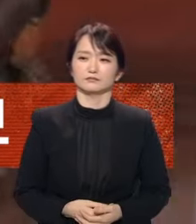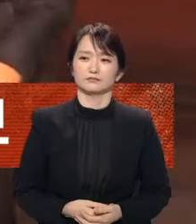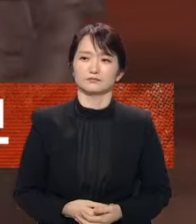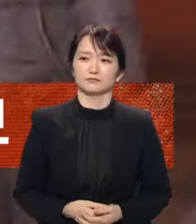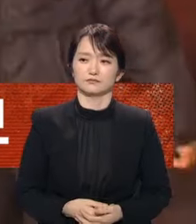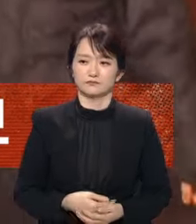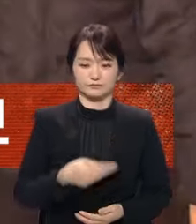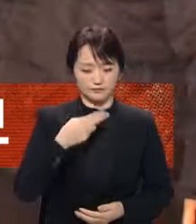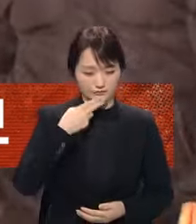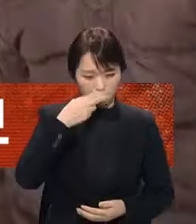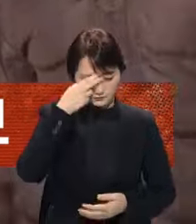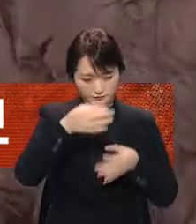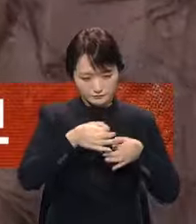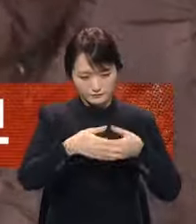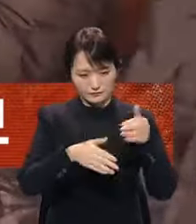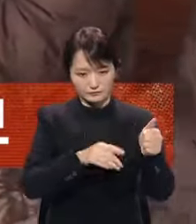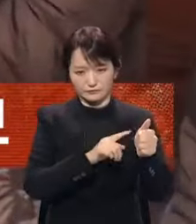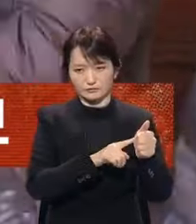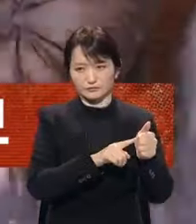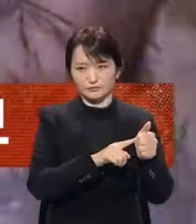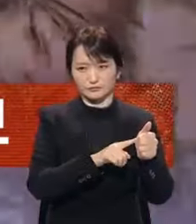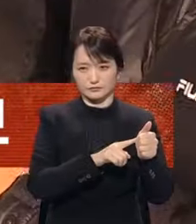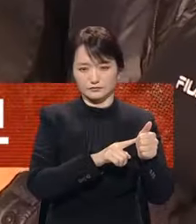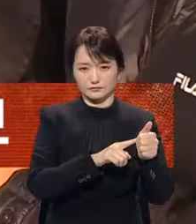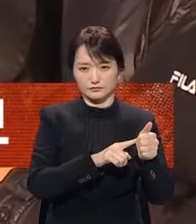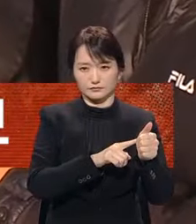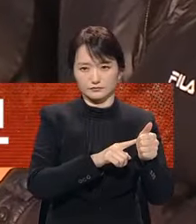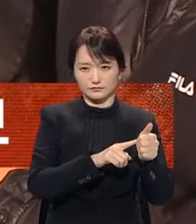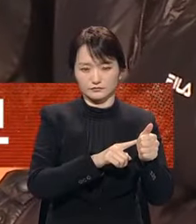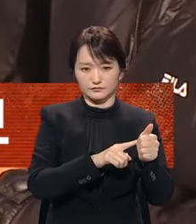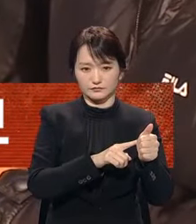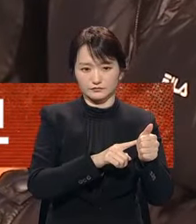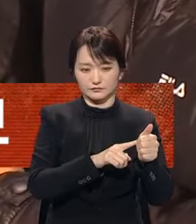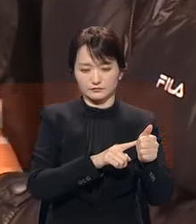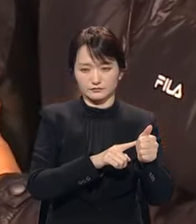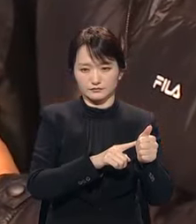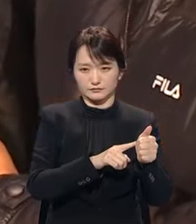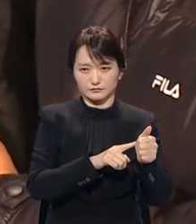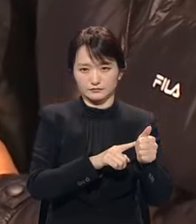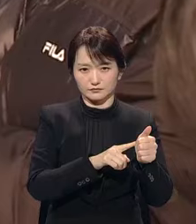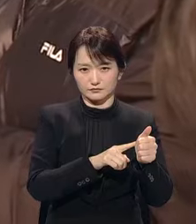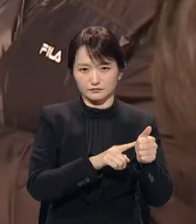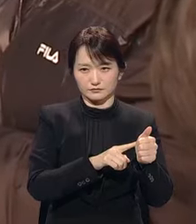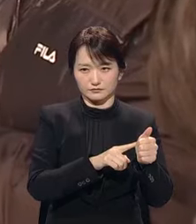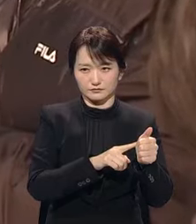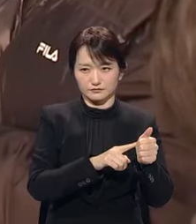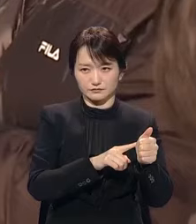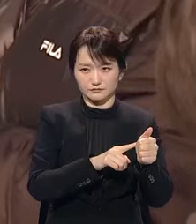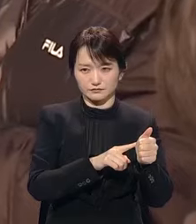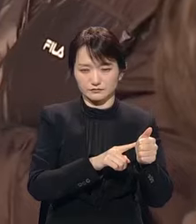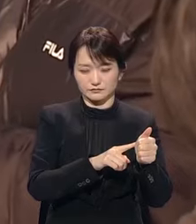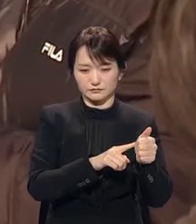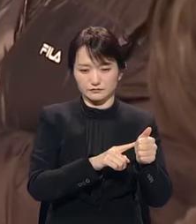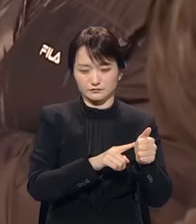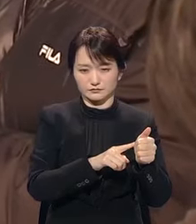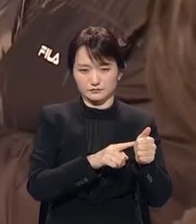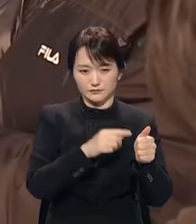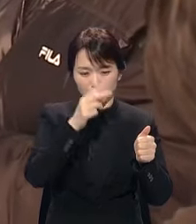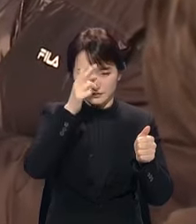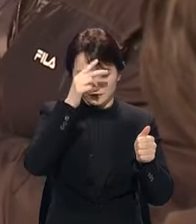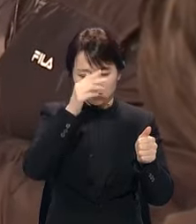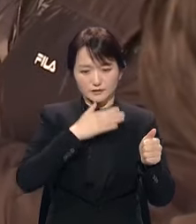주점 실장이 바로 그 전화를 갖다가 피하고 준비가 됐을 때 전화를 갖다 받은 뒤에 그 사람의